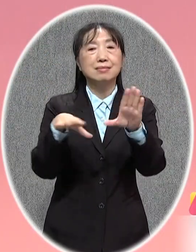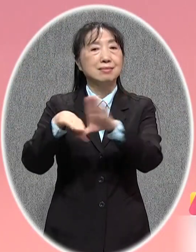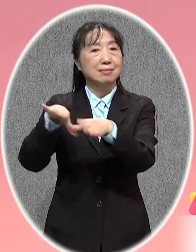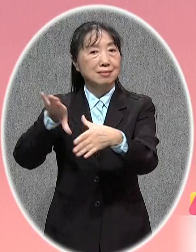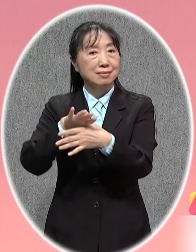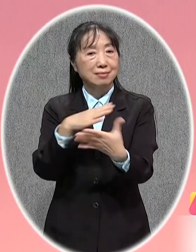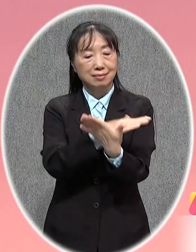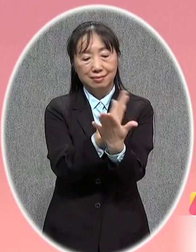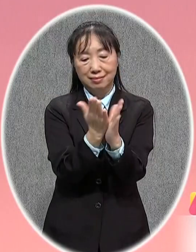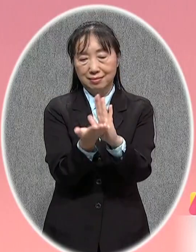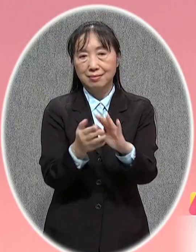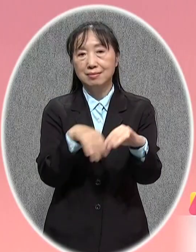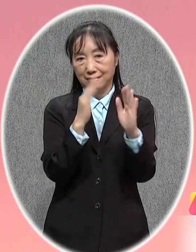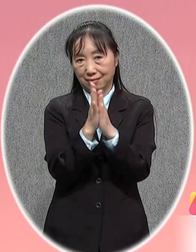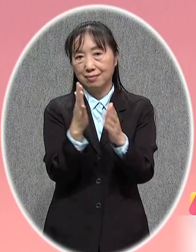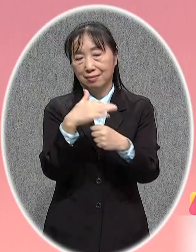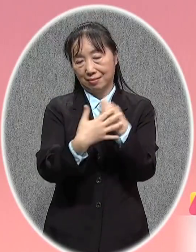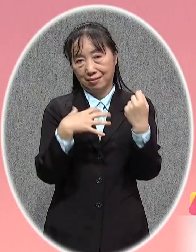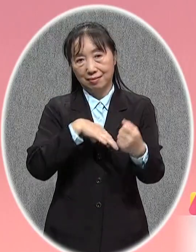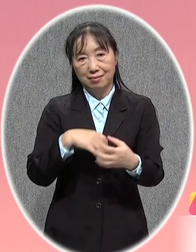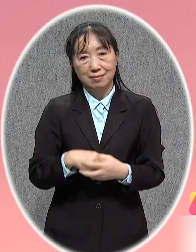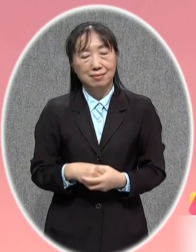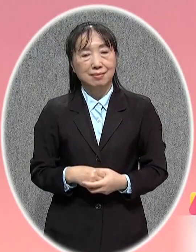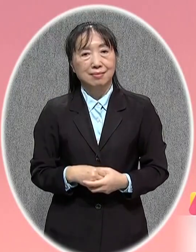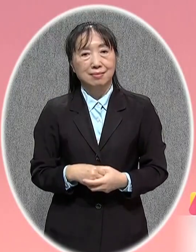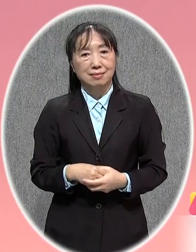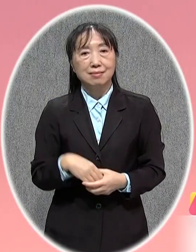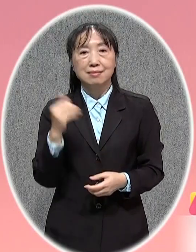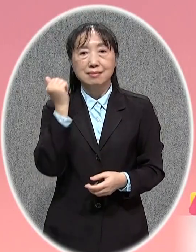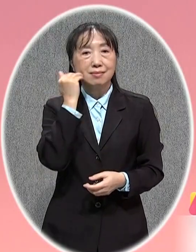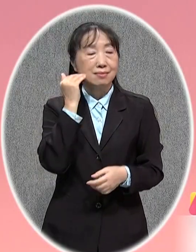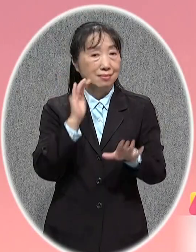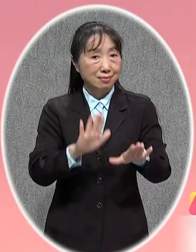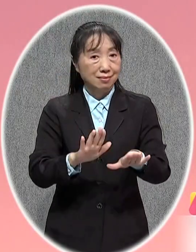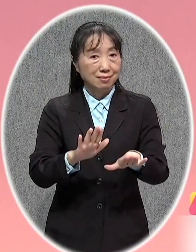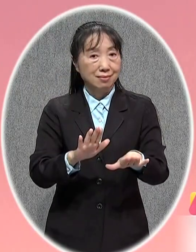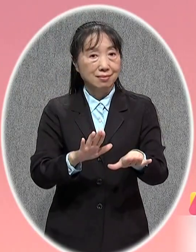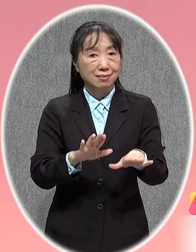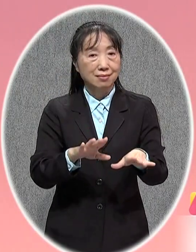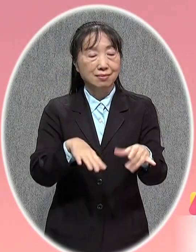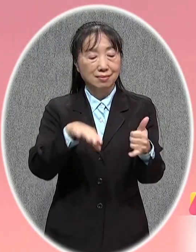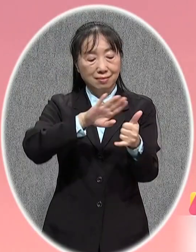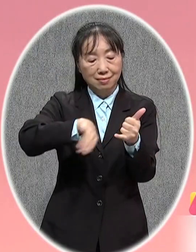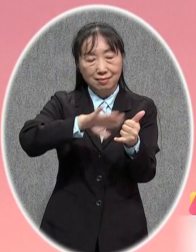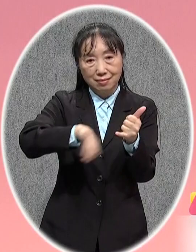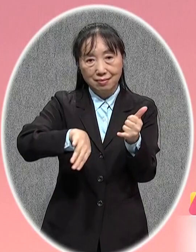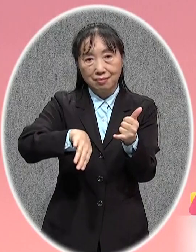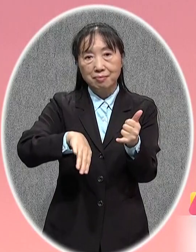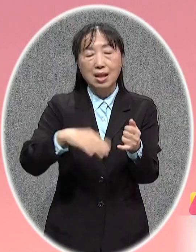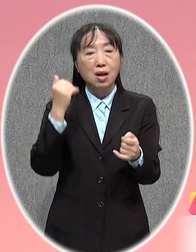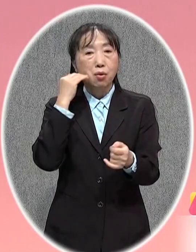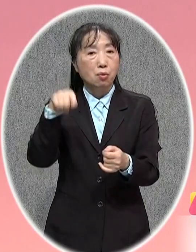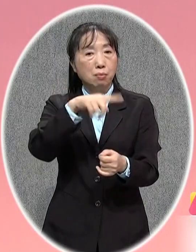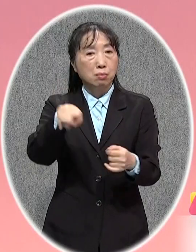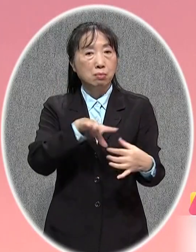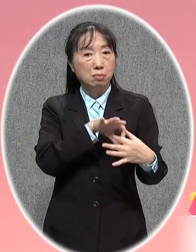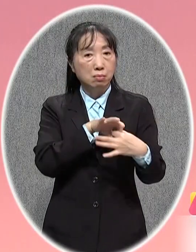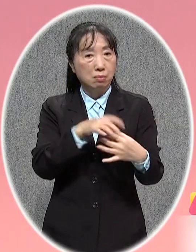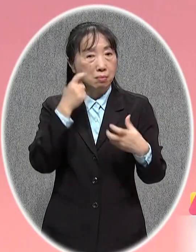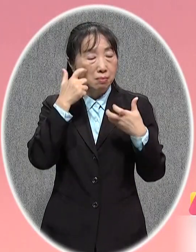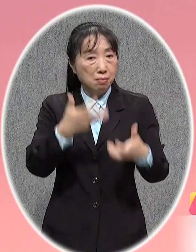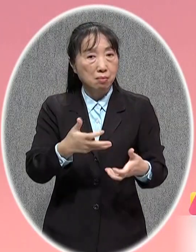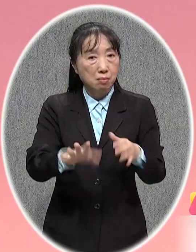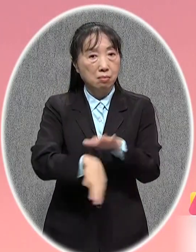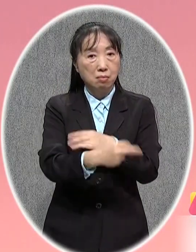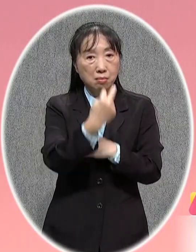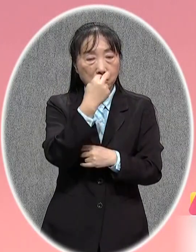等等。那所以如果今天中南部的居民关心的是空气污染的部分，这